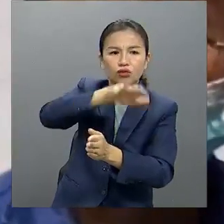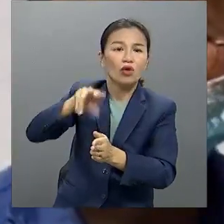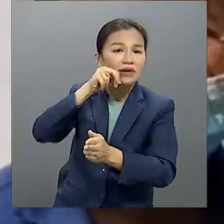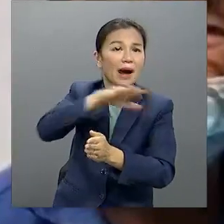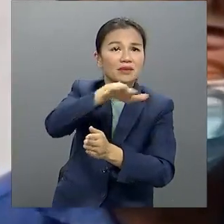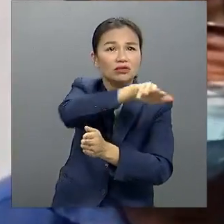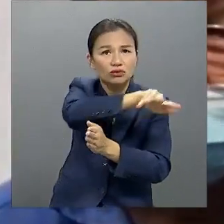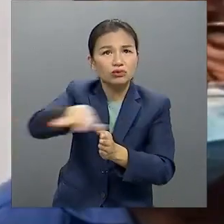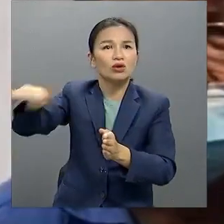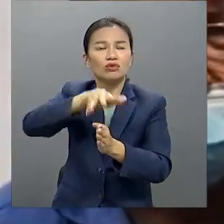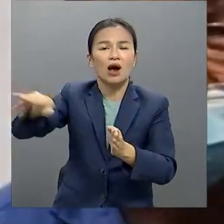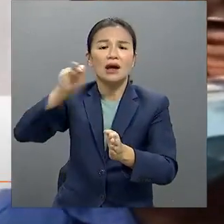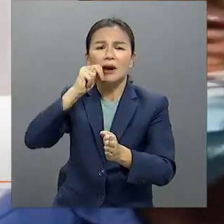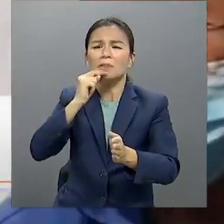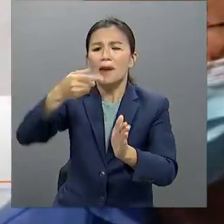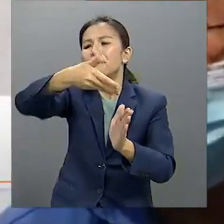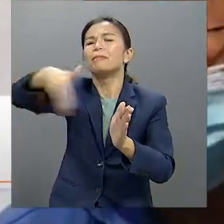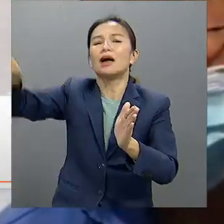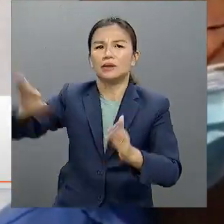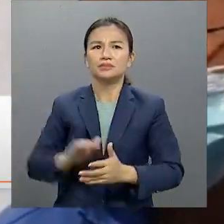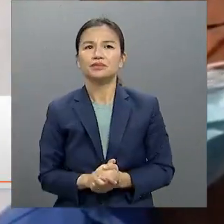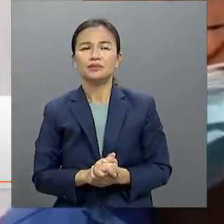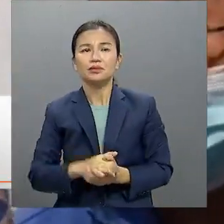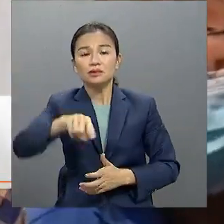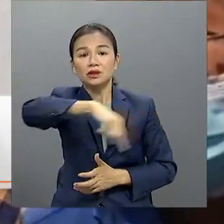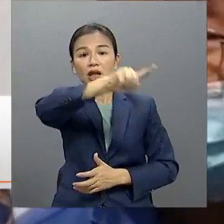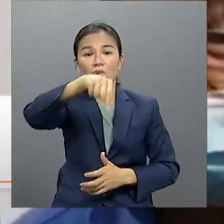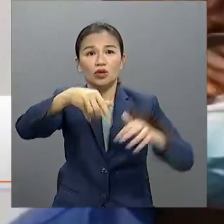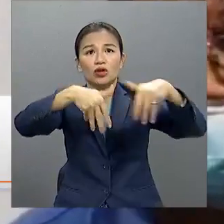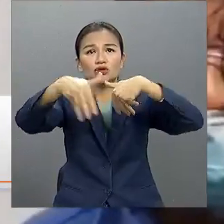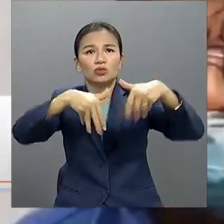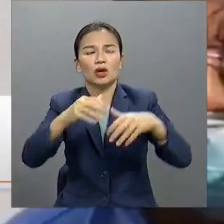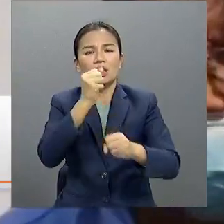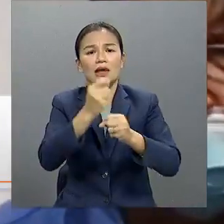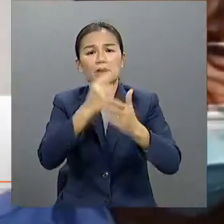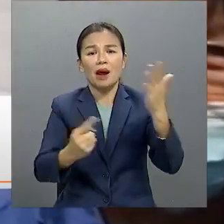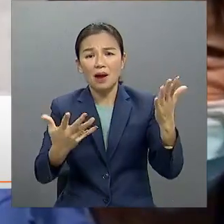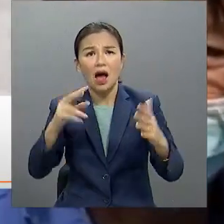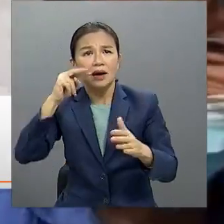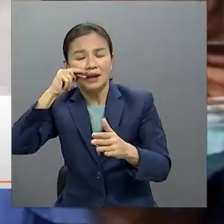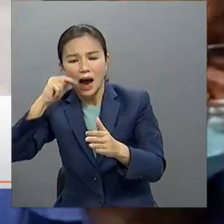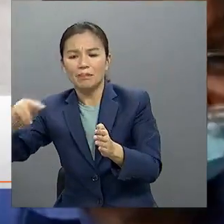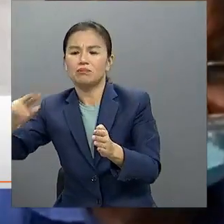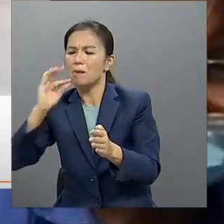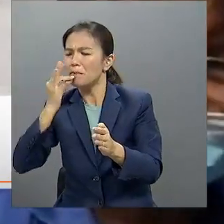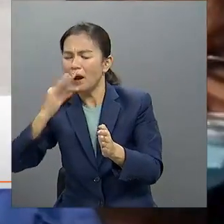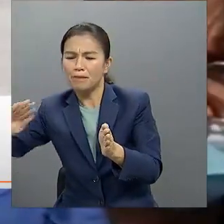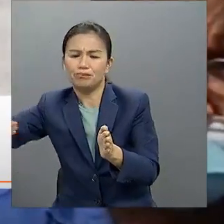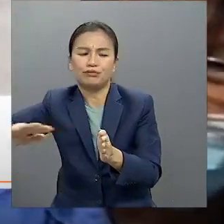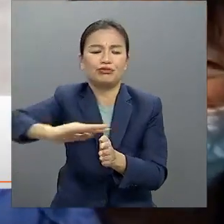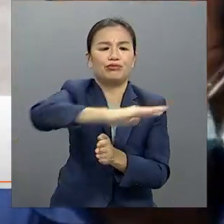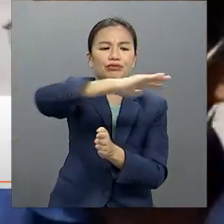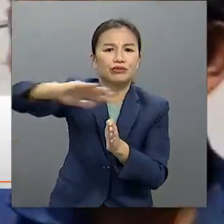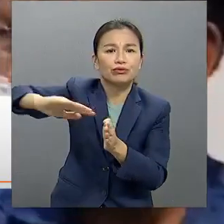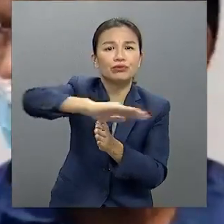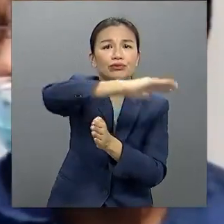เวลานี้ก็ชาวบ้านนะก็รวมตัวกันทำอะไรไม่ได้เลยน้ำเค็มมันลุกถูกลุกเข้าไปเรื่อยก็ตกคุยกับทาง